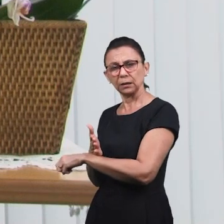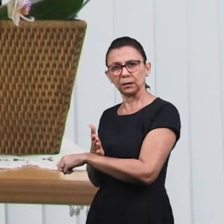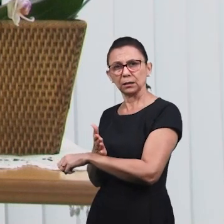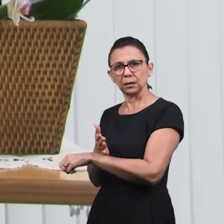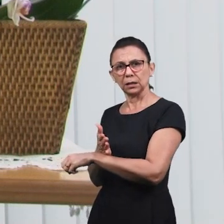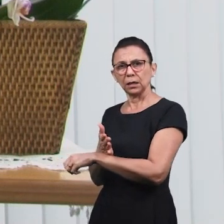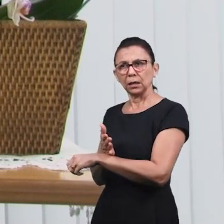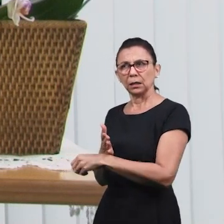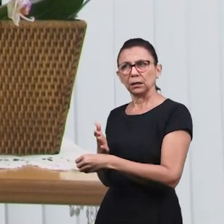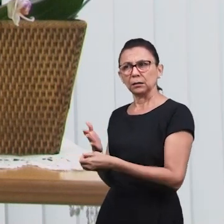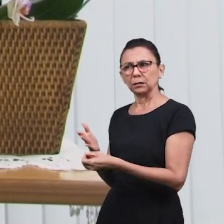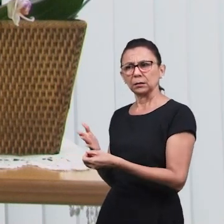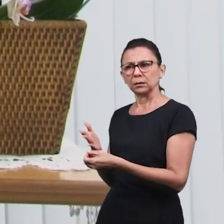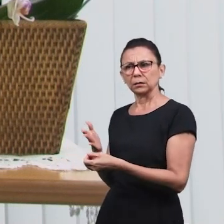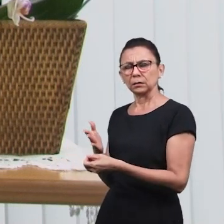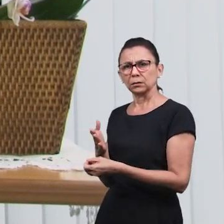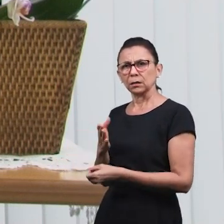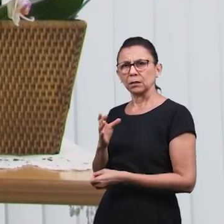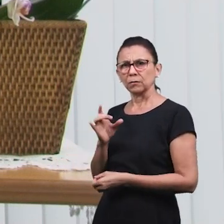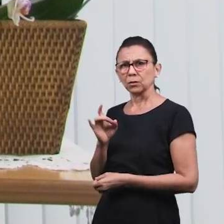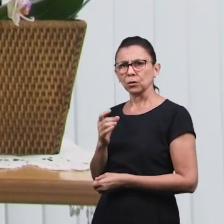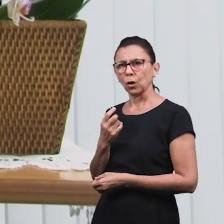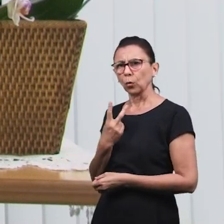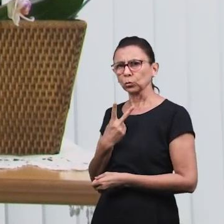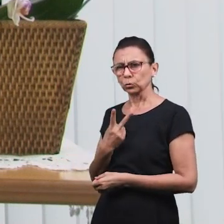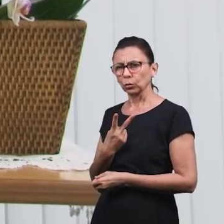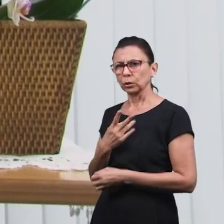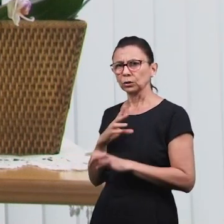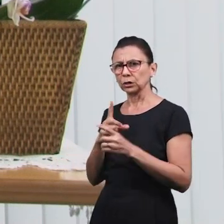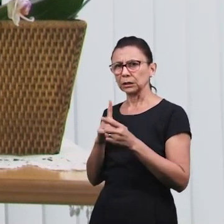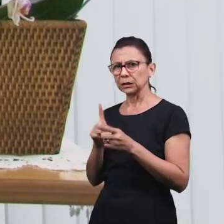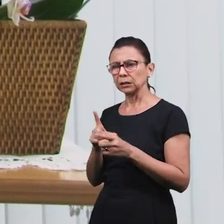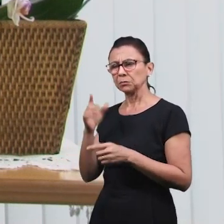ils n'étaient pas les seuls qui n'ont pas atteint.